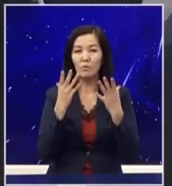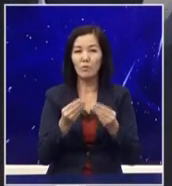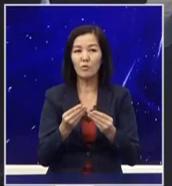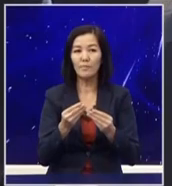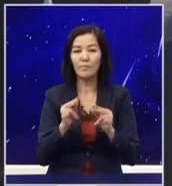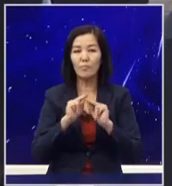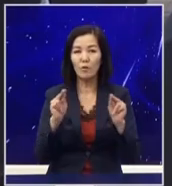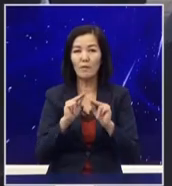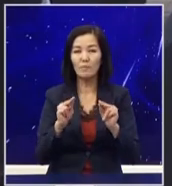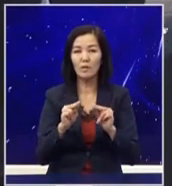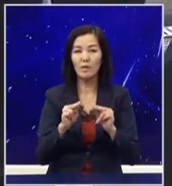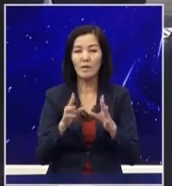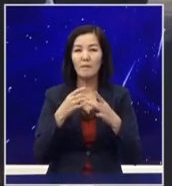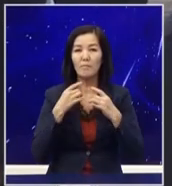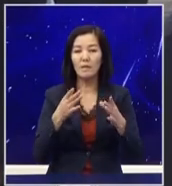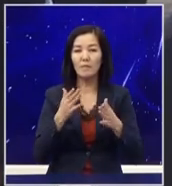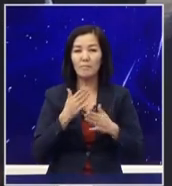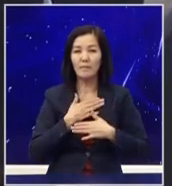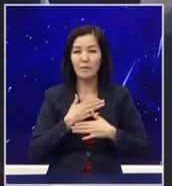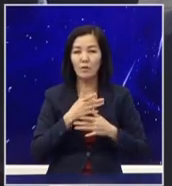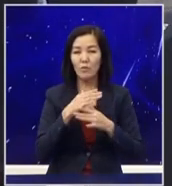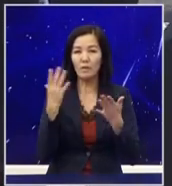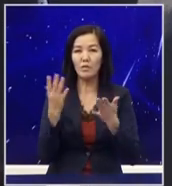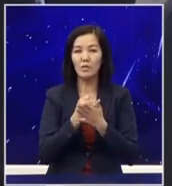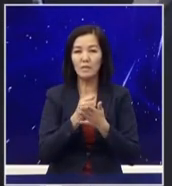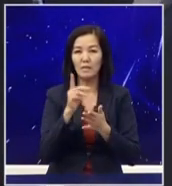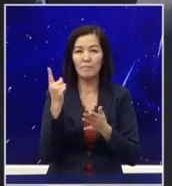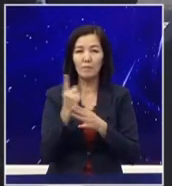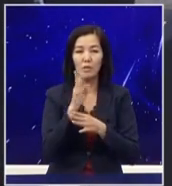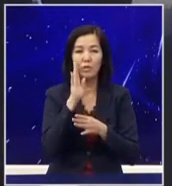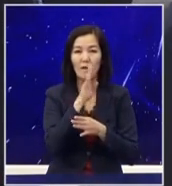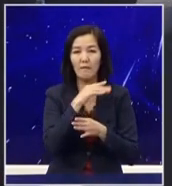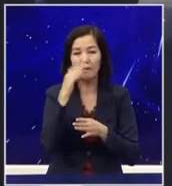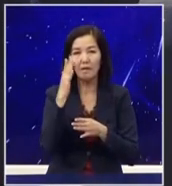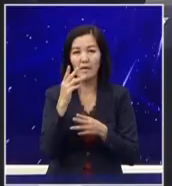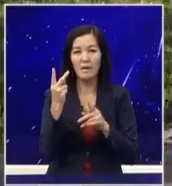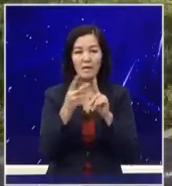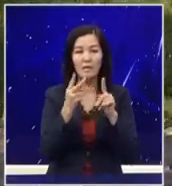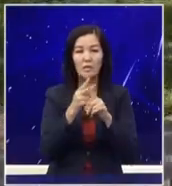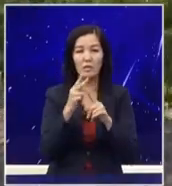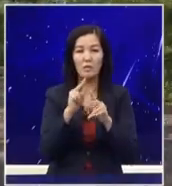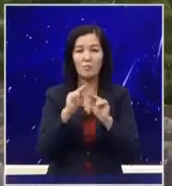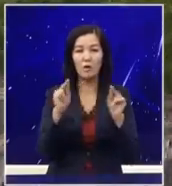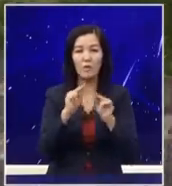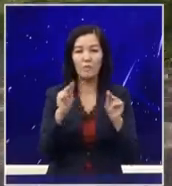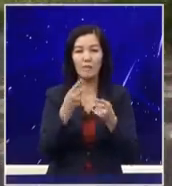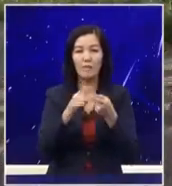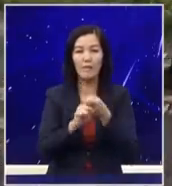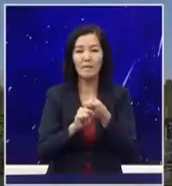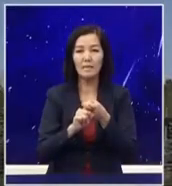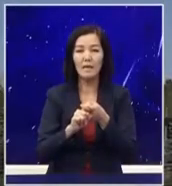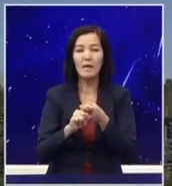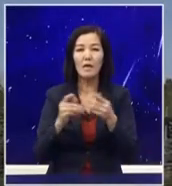күні. Біз әрқашанда біздің жетістеріміз көп болса, бірінші ата-анамыз, екінші ұстаздарымызды ұмытпауымыз керек. Бауыржан Байбек қалашықтағы